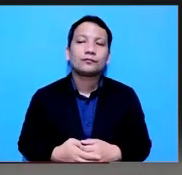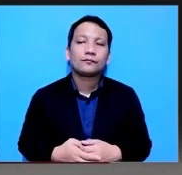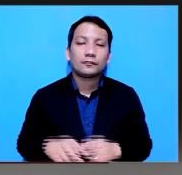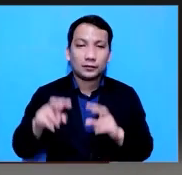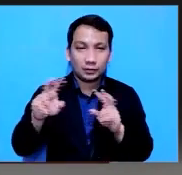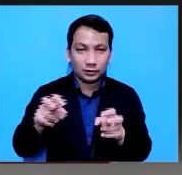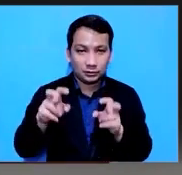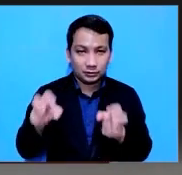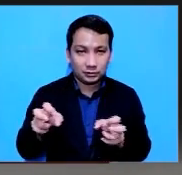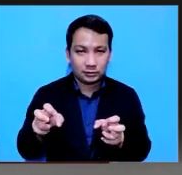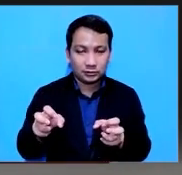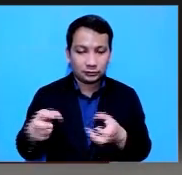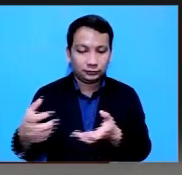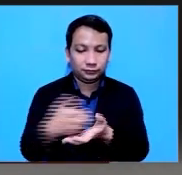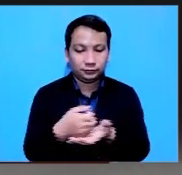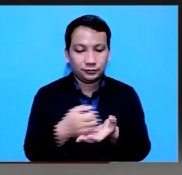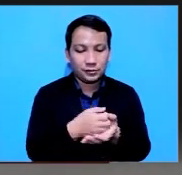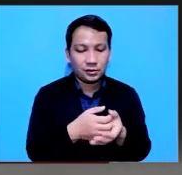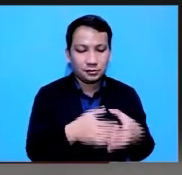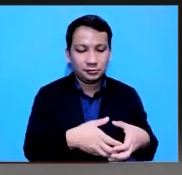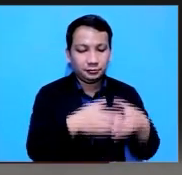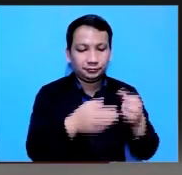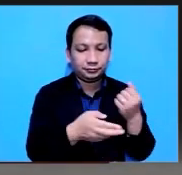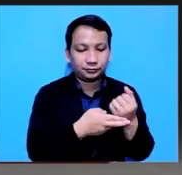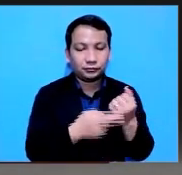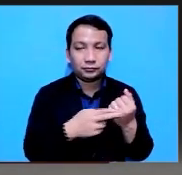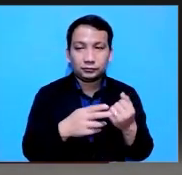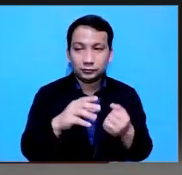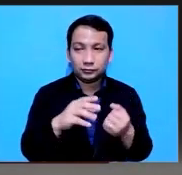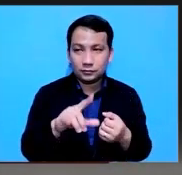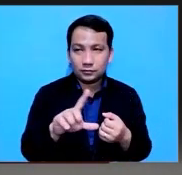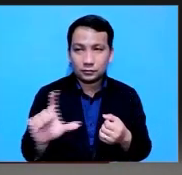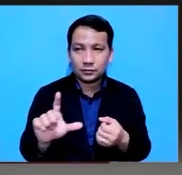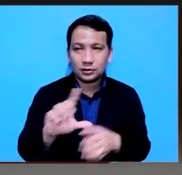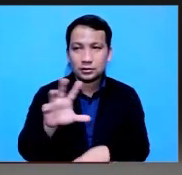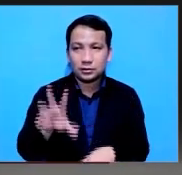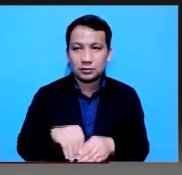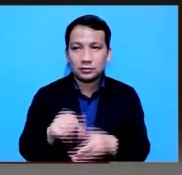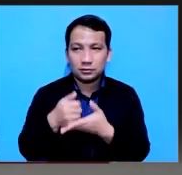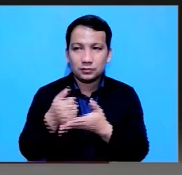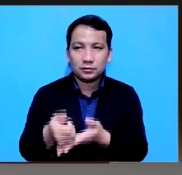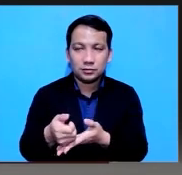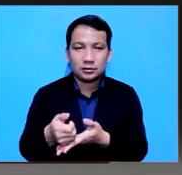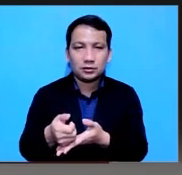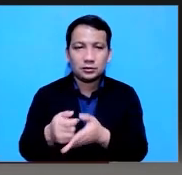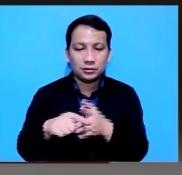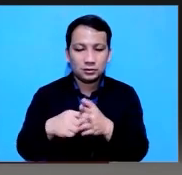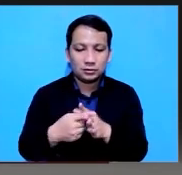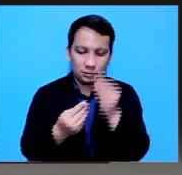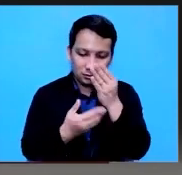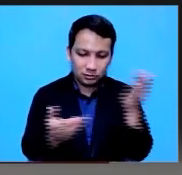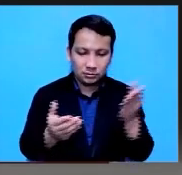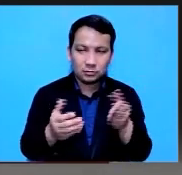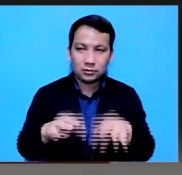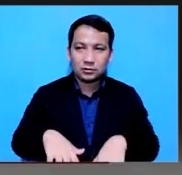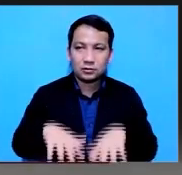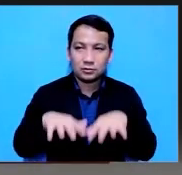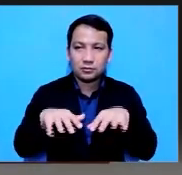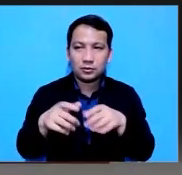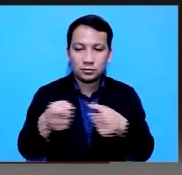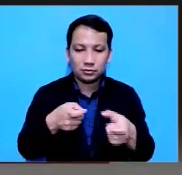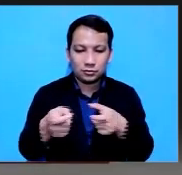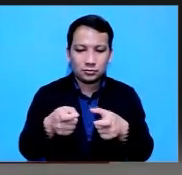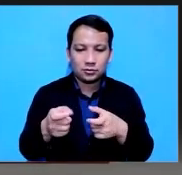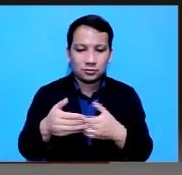mga collection pools kung saan-saan lalagay. Makakatulong, nagsimula pa nga ito sa flood control, pero makakatulong